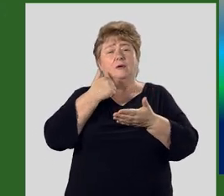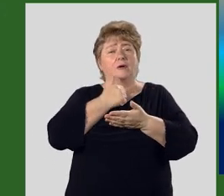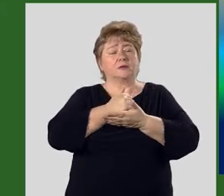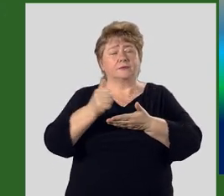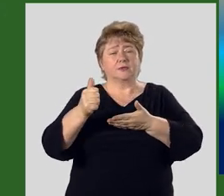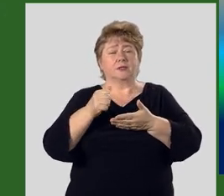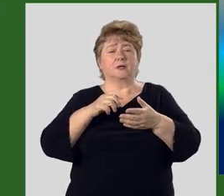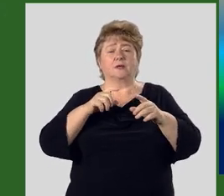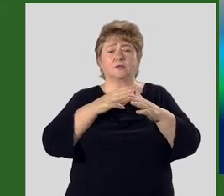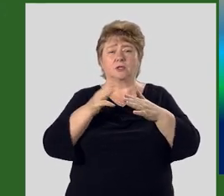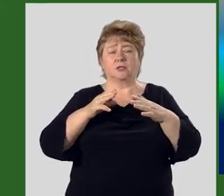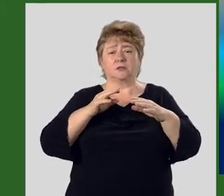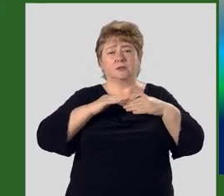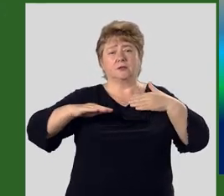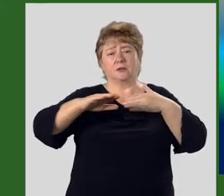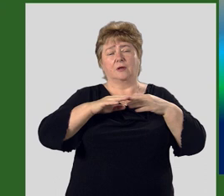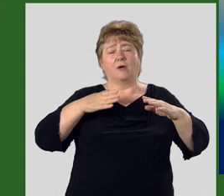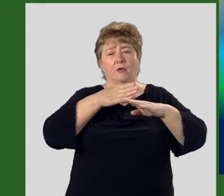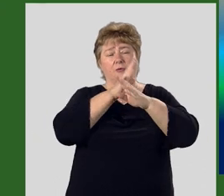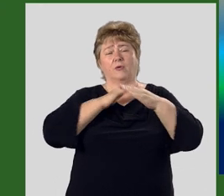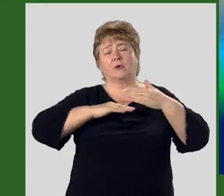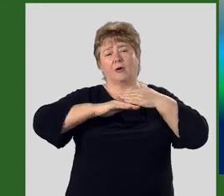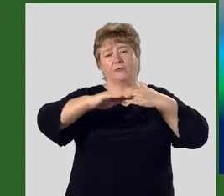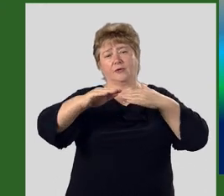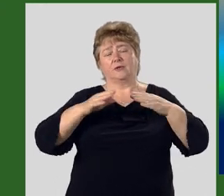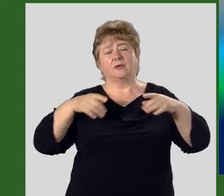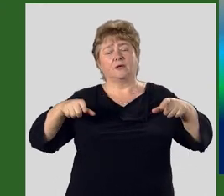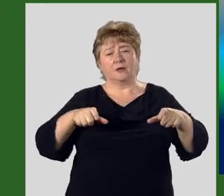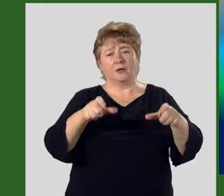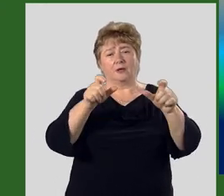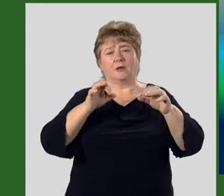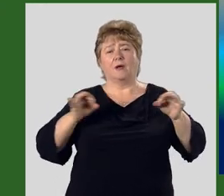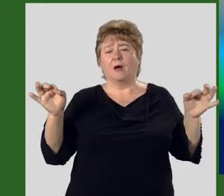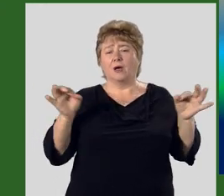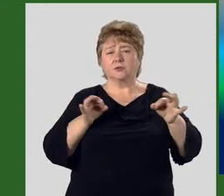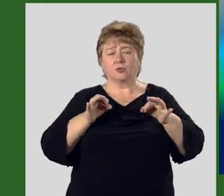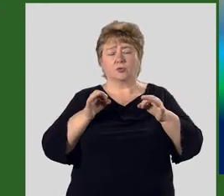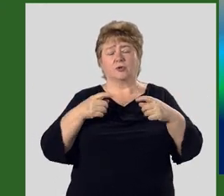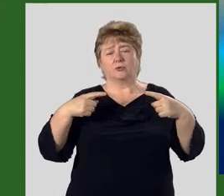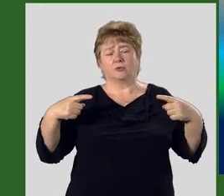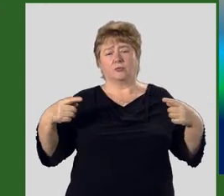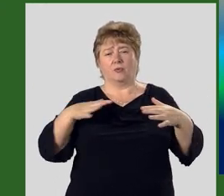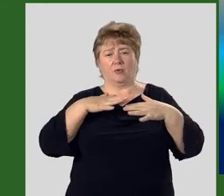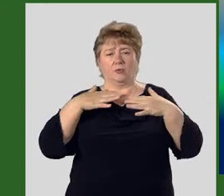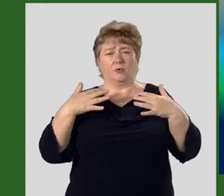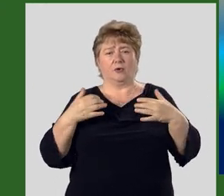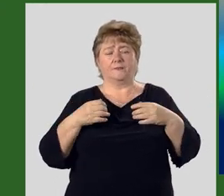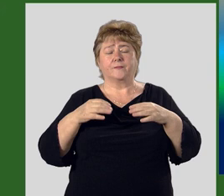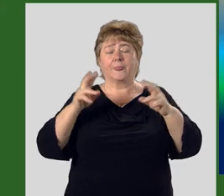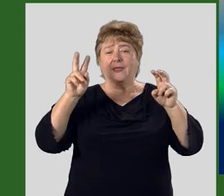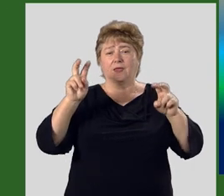основные элементы территории – горы, равнины, реки, озера и многое другое.